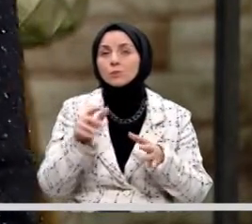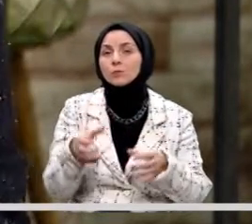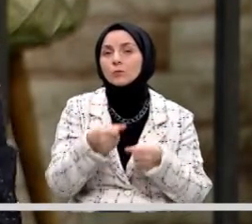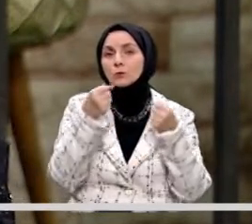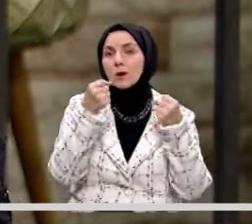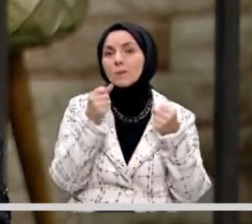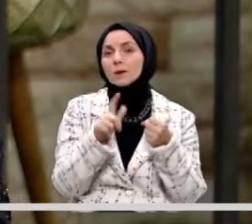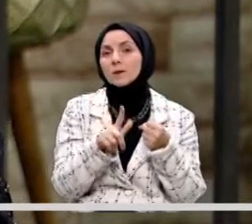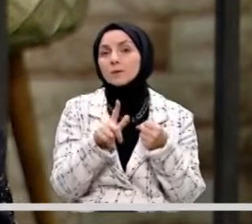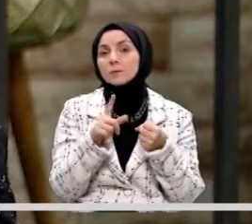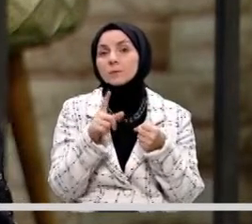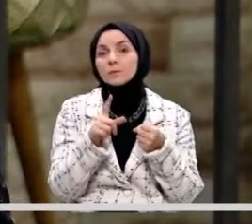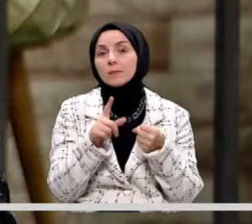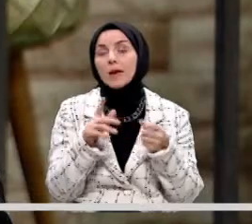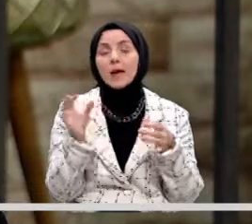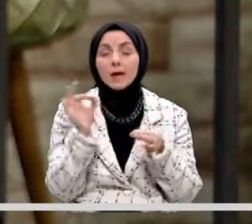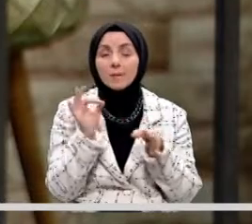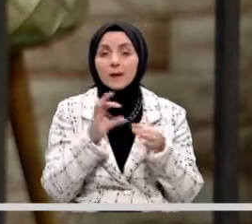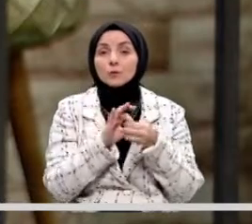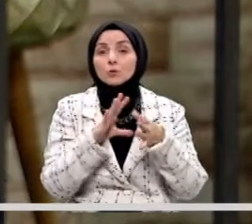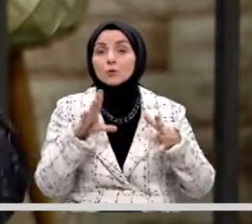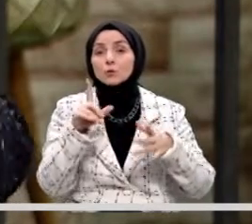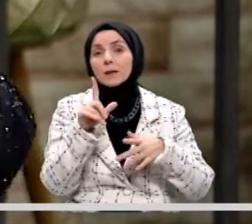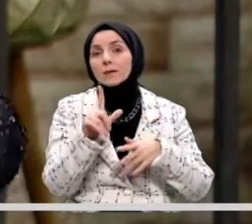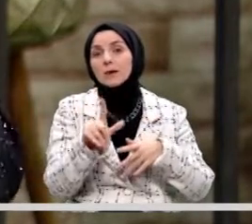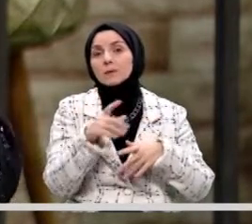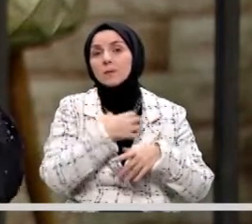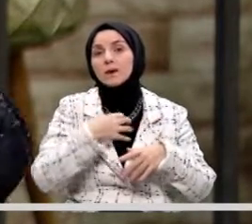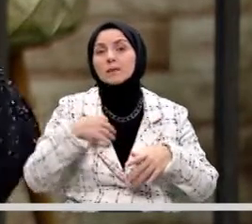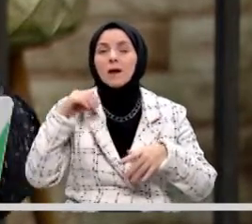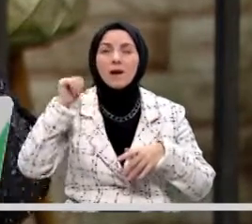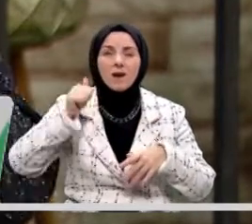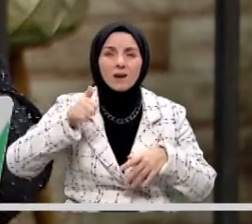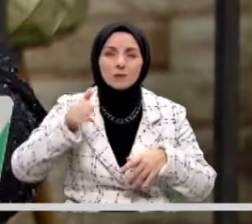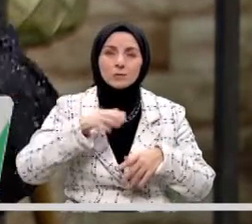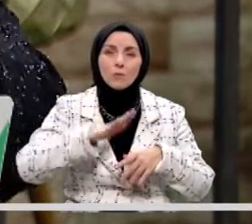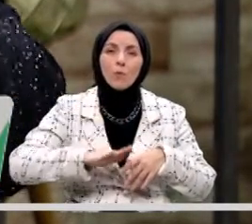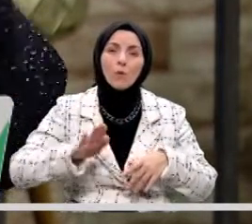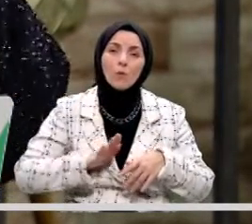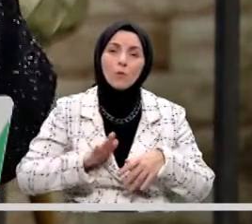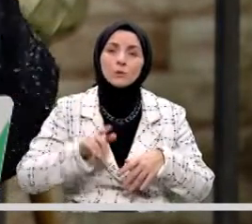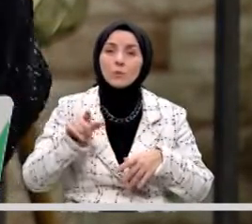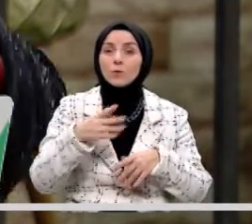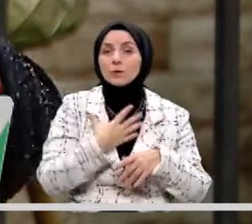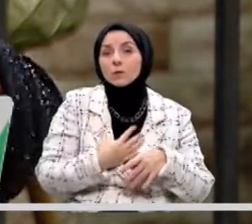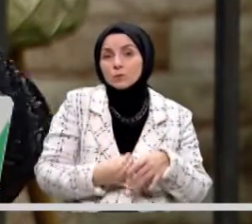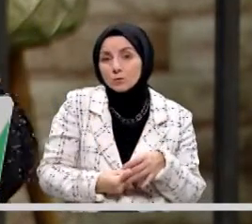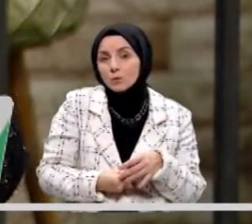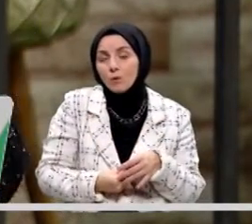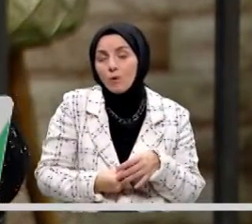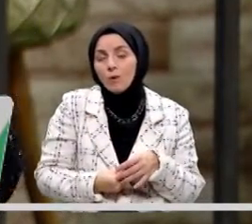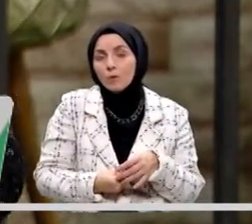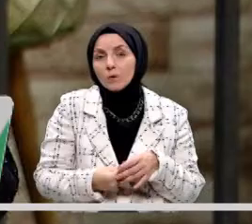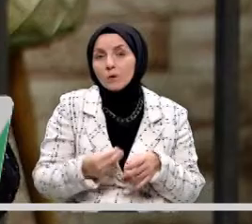yani dişinde bir çürük var Hemen kurtaralım diye düşünmesi lazım Anne her gün Oğlum orada çok üzülüyor Oğlum orada ya da evladım çok üzülüyor